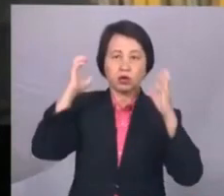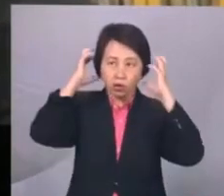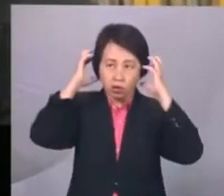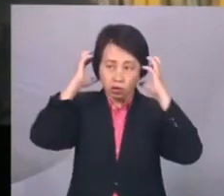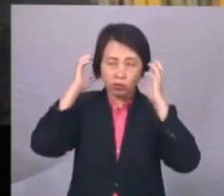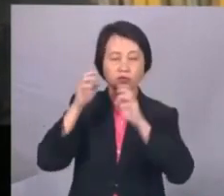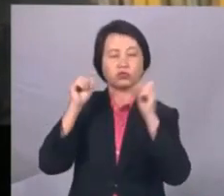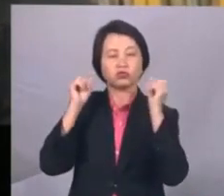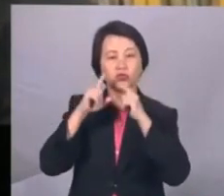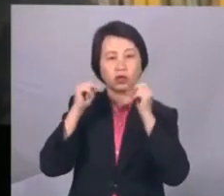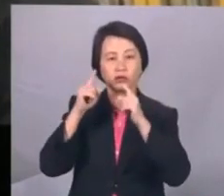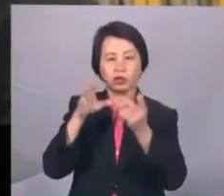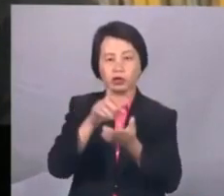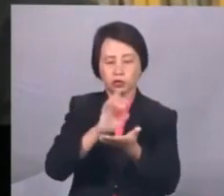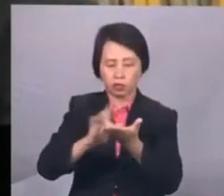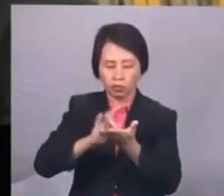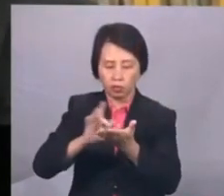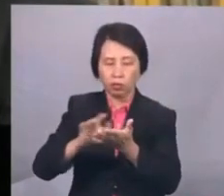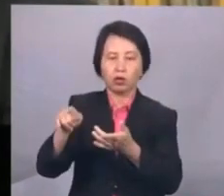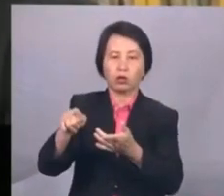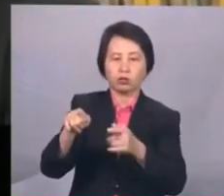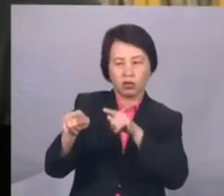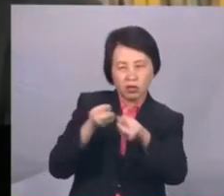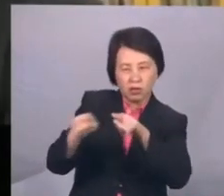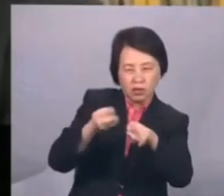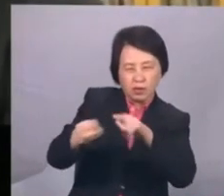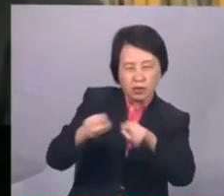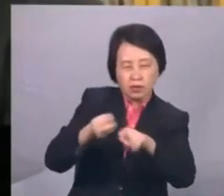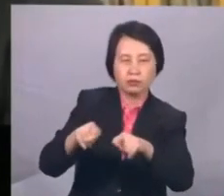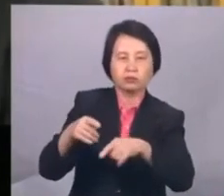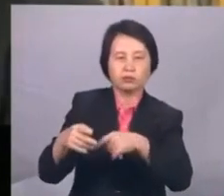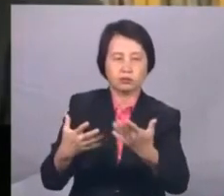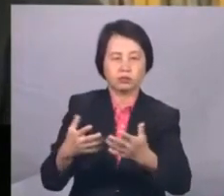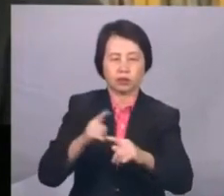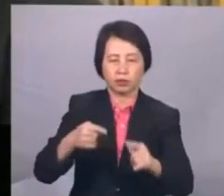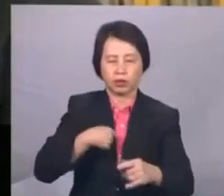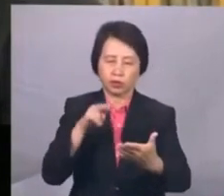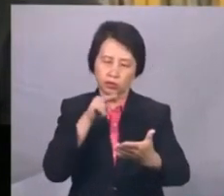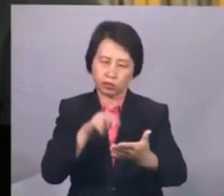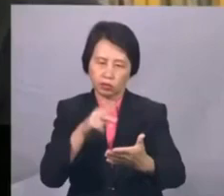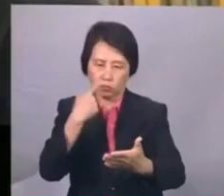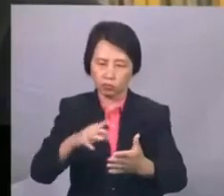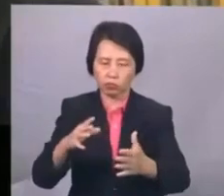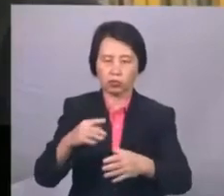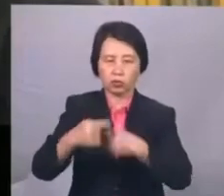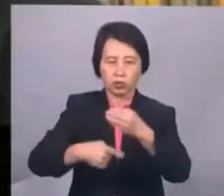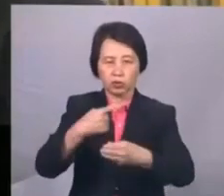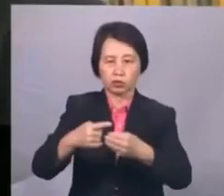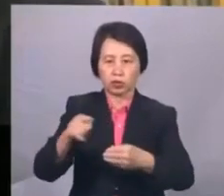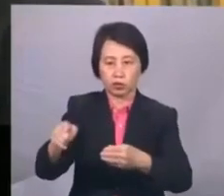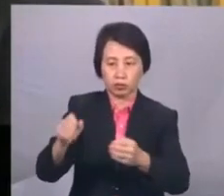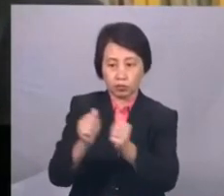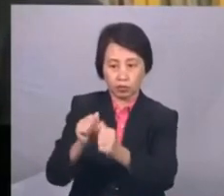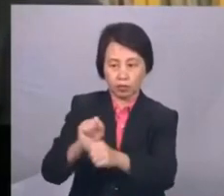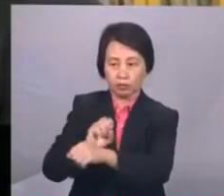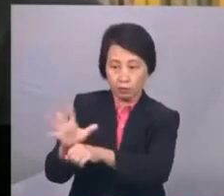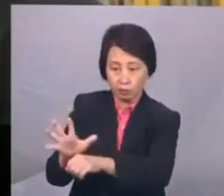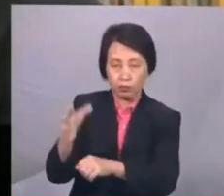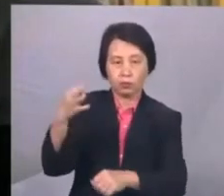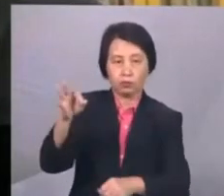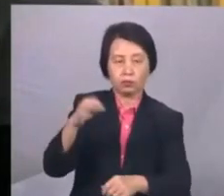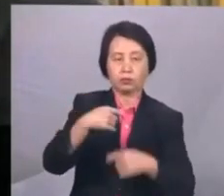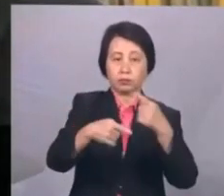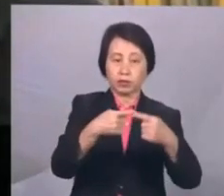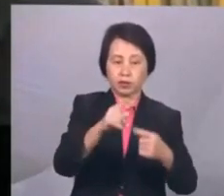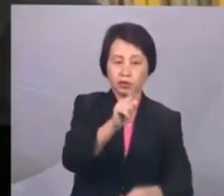dan juga media sosial tetapi saya perhatikan misalnya dalam menangani kowe 19 apabila saluran